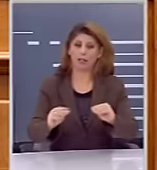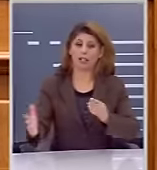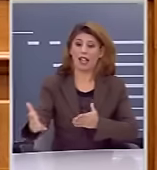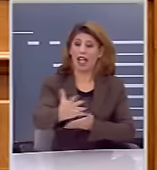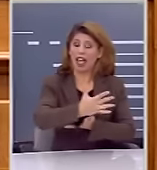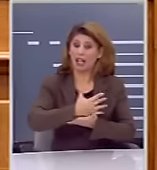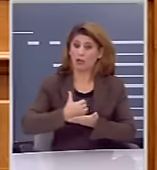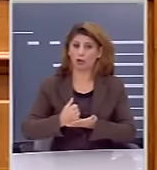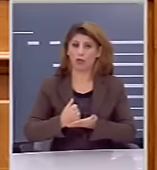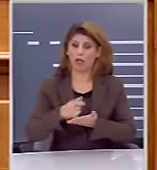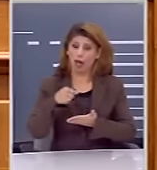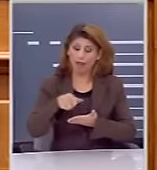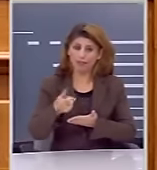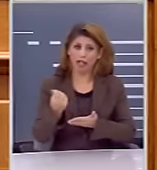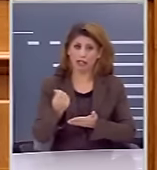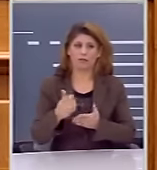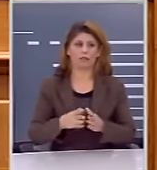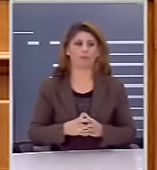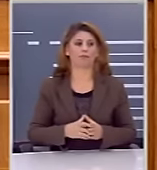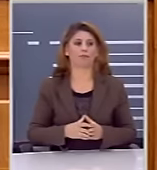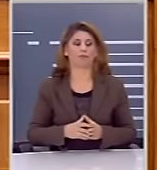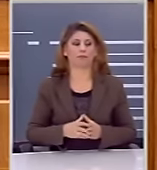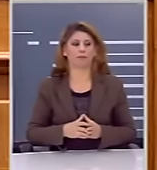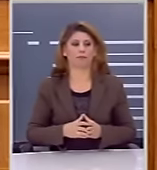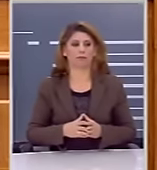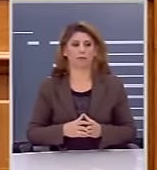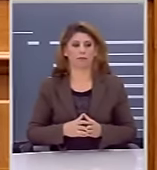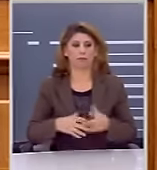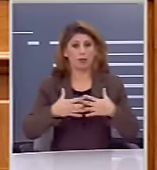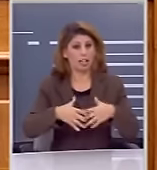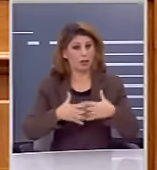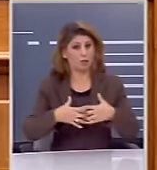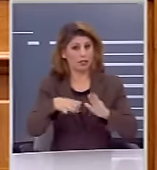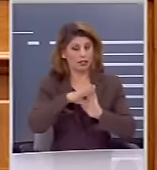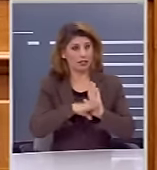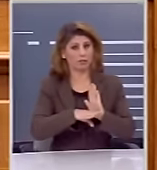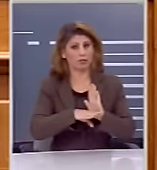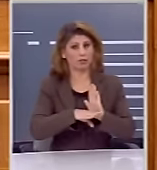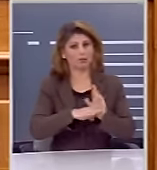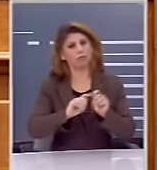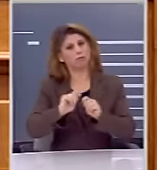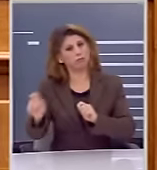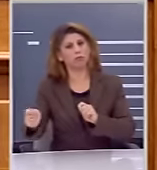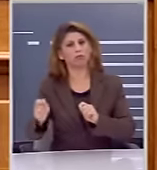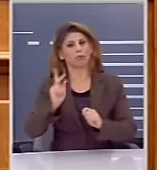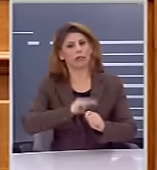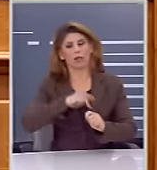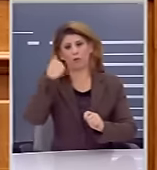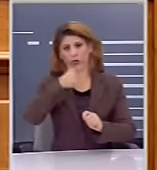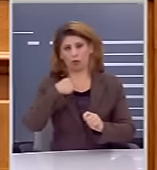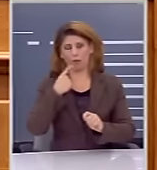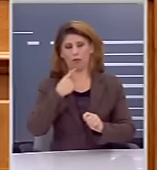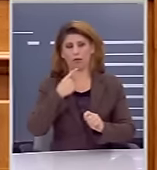έσοδα αυτών των εξοπλιστικών συστημάτων δίνονται προς όφελος του προσωπικού και